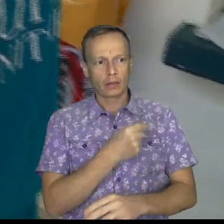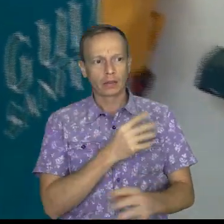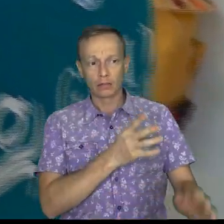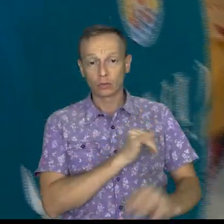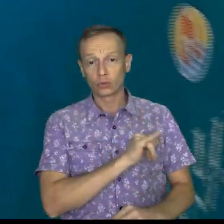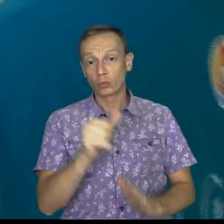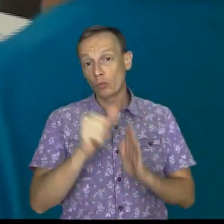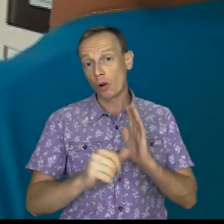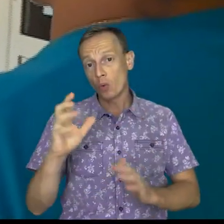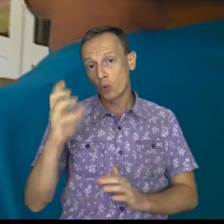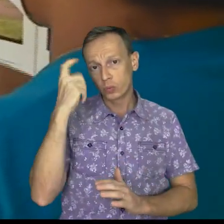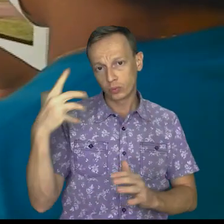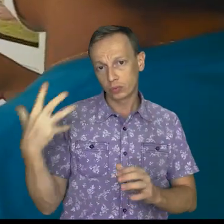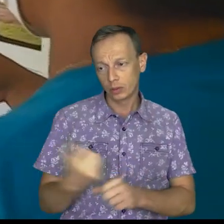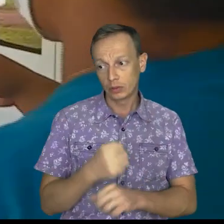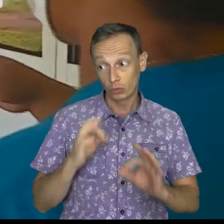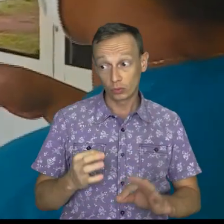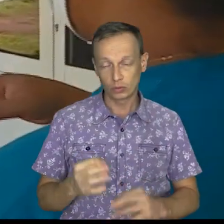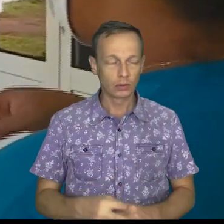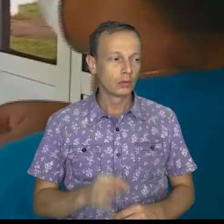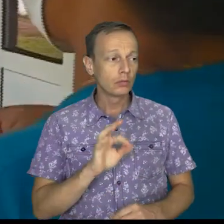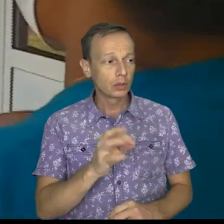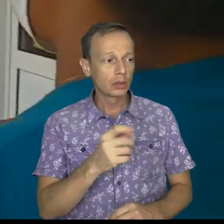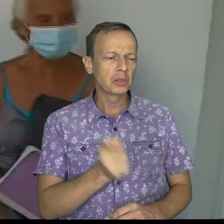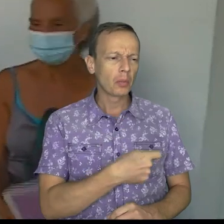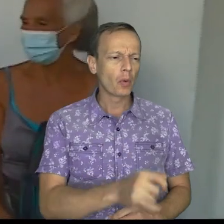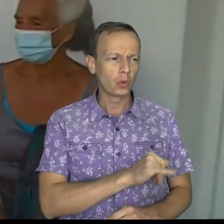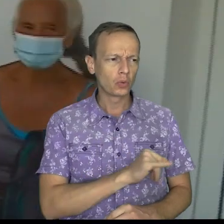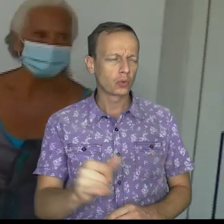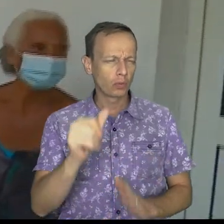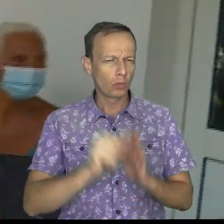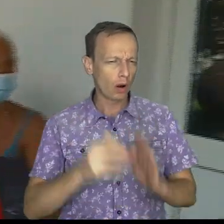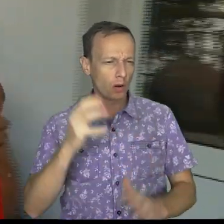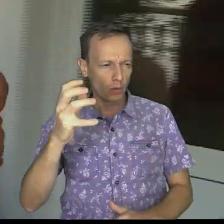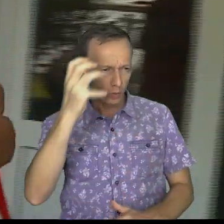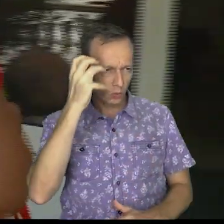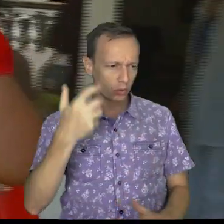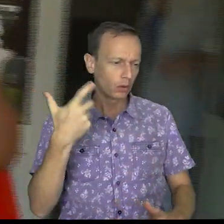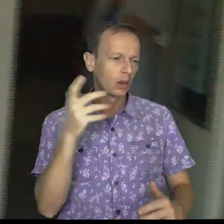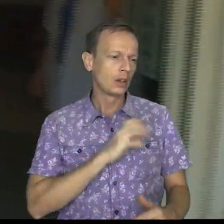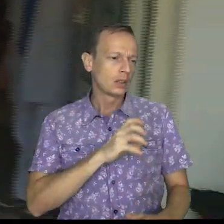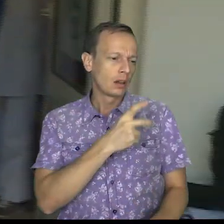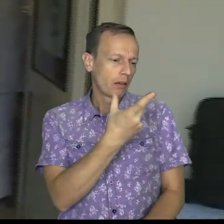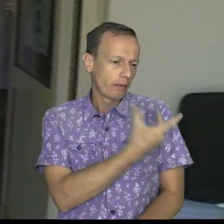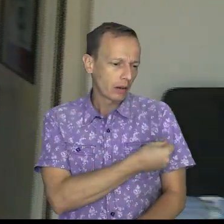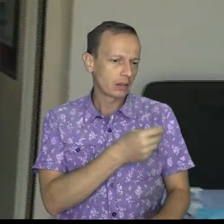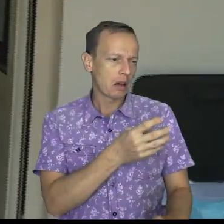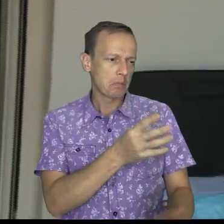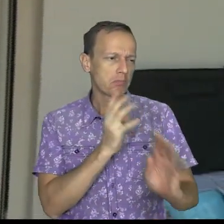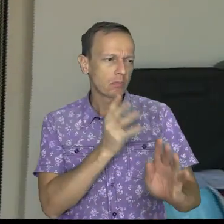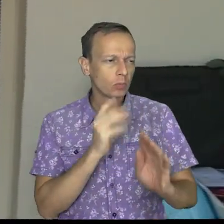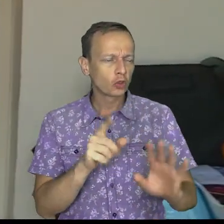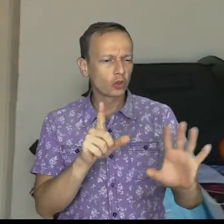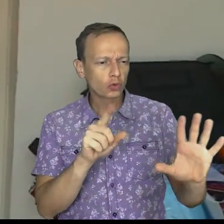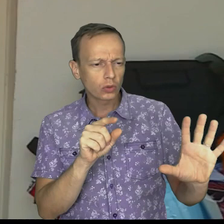jusqu'au mois d'août pour atteindre déjà un bon pourcentage de vaccination. Hein. Tout à fait, on prévoit d'aller jusque-là et de vacciner au moins